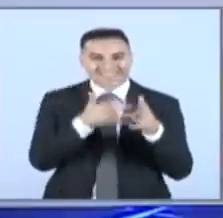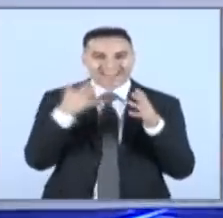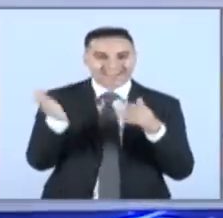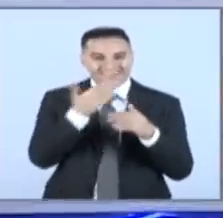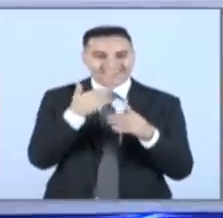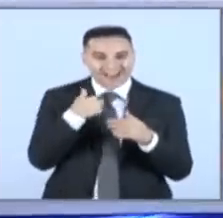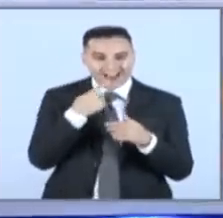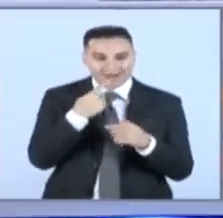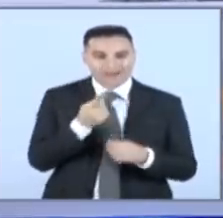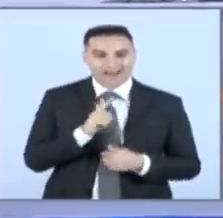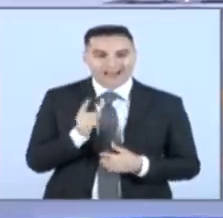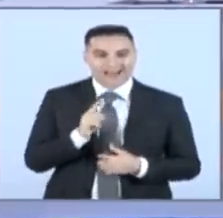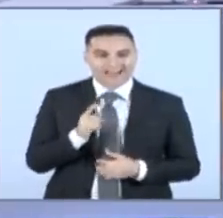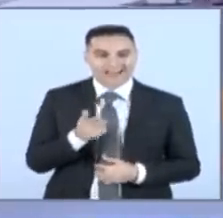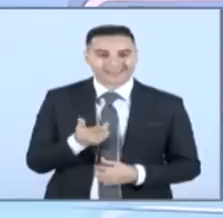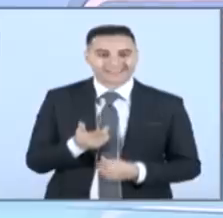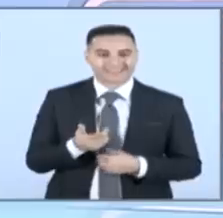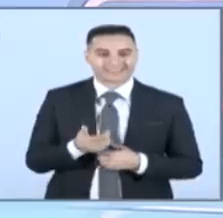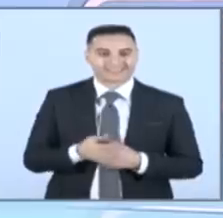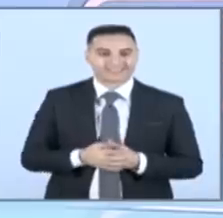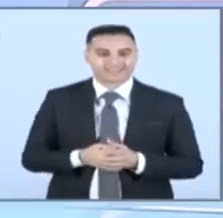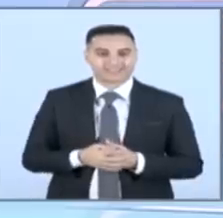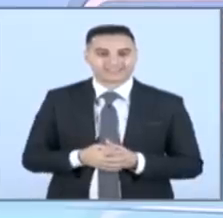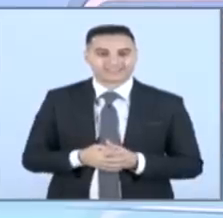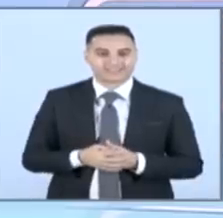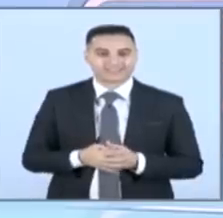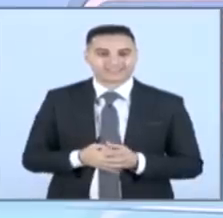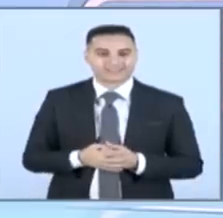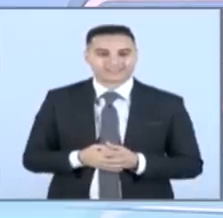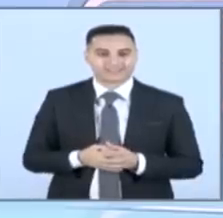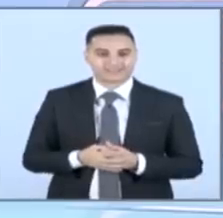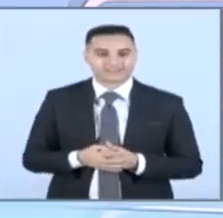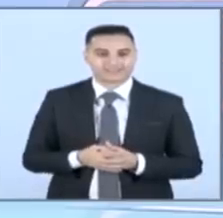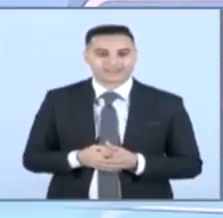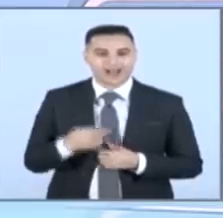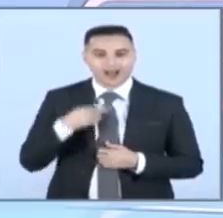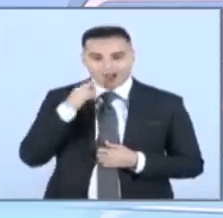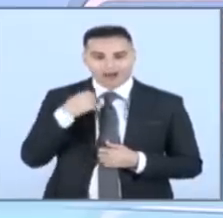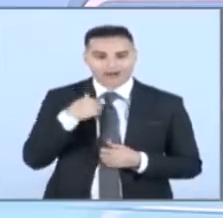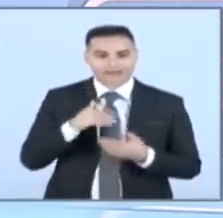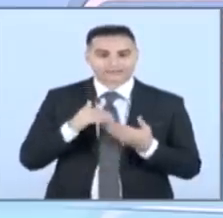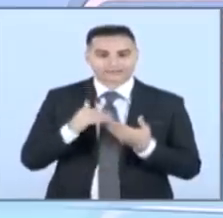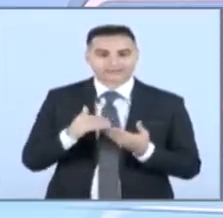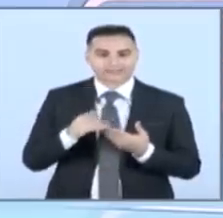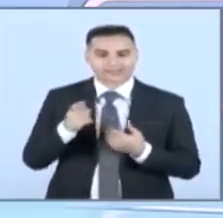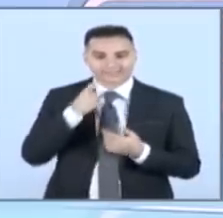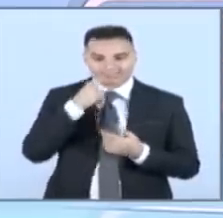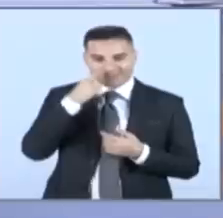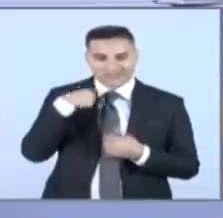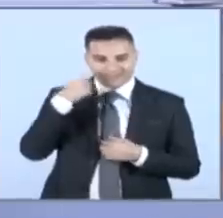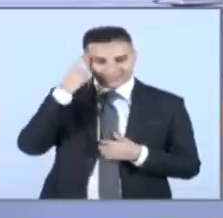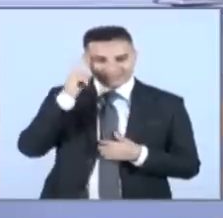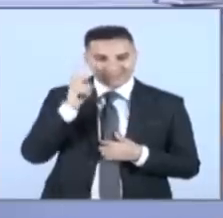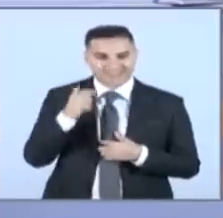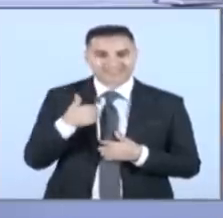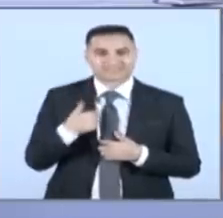ريا قولي لا. قالت له كمال أبو ريا لا لا، ده ابن واحد مخرج. هو قال لا، ده ابن واحد مخرج. أنا قلت لهم أنا بساعدكم، أنتوا بتوع الفن، أنا ماليش